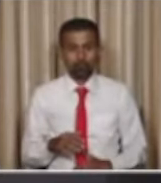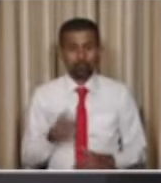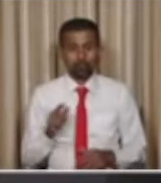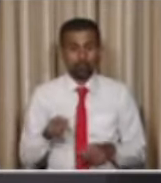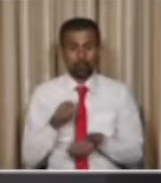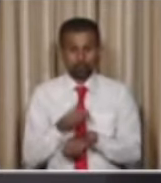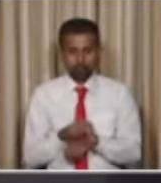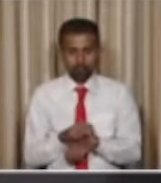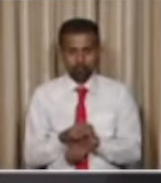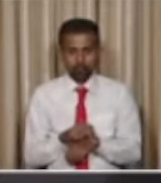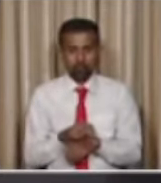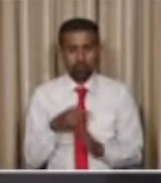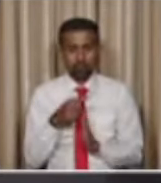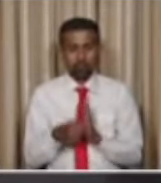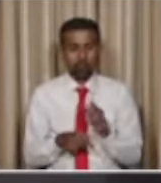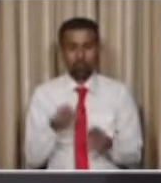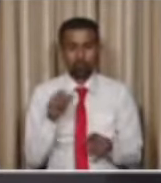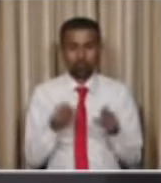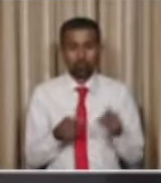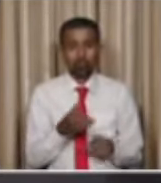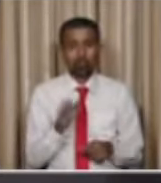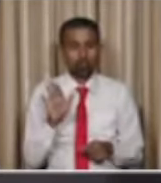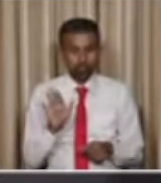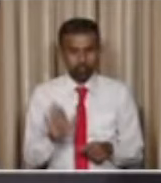ಮೊಹತಕ ಮೇರಾಟೆ ಜನತಾವಗೆ